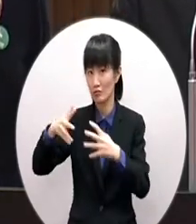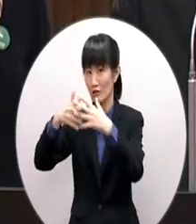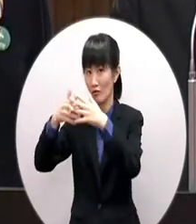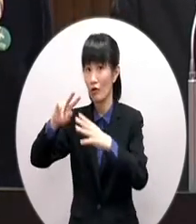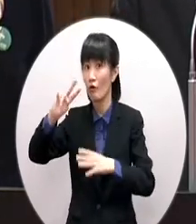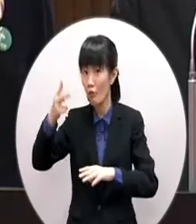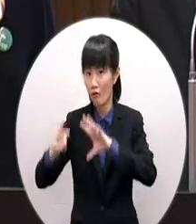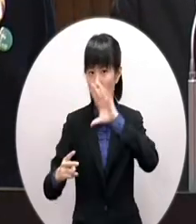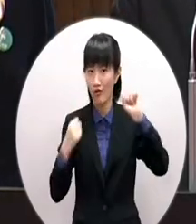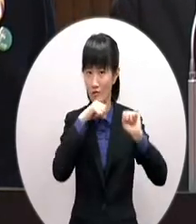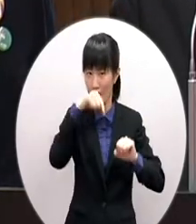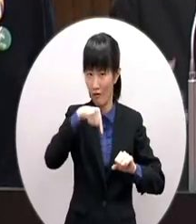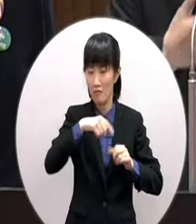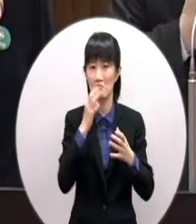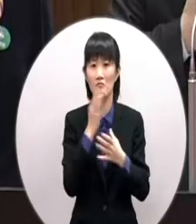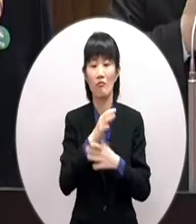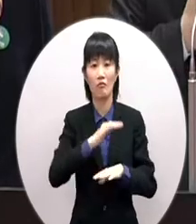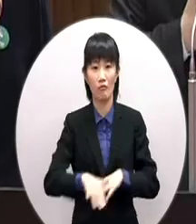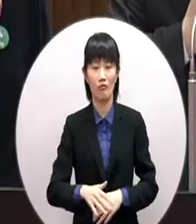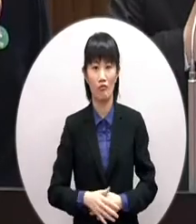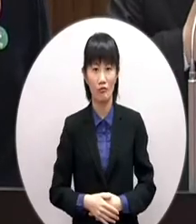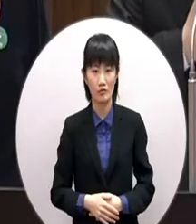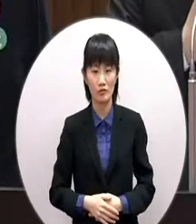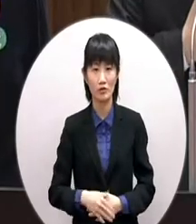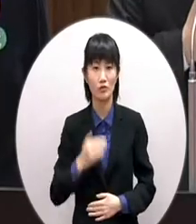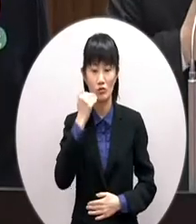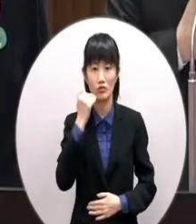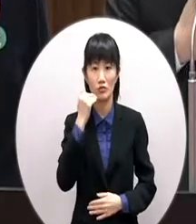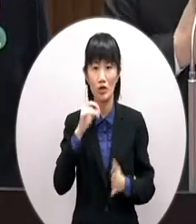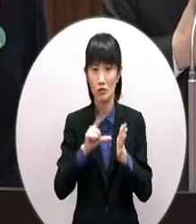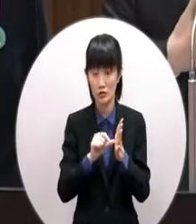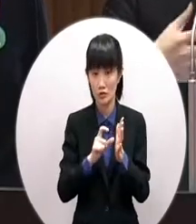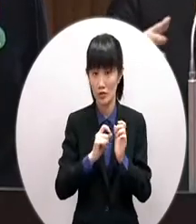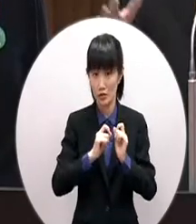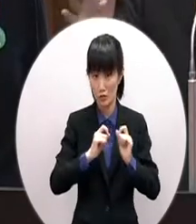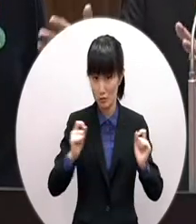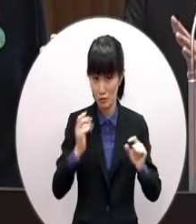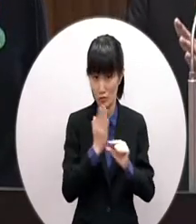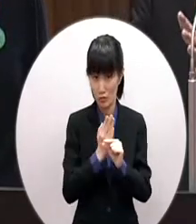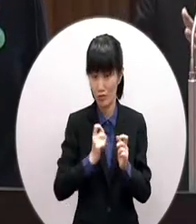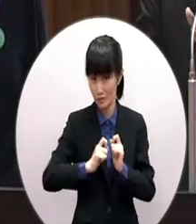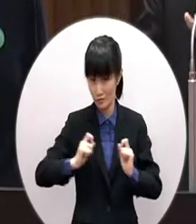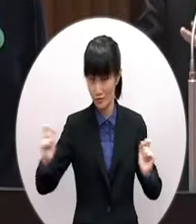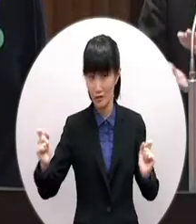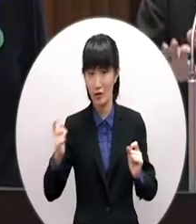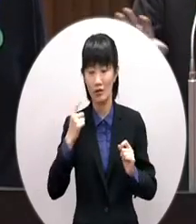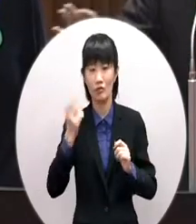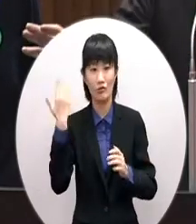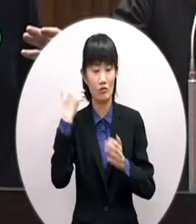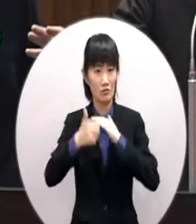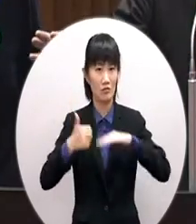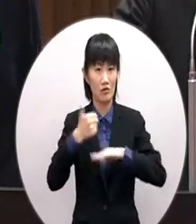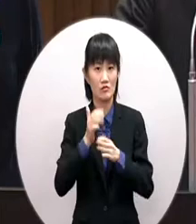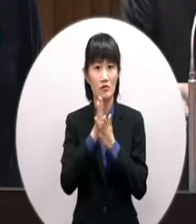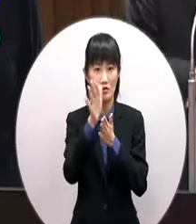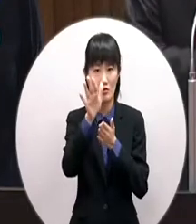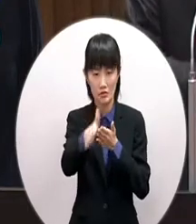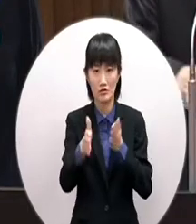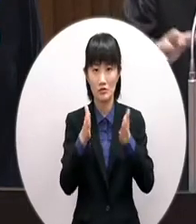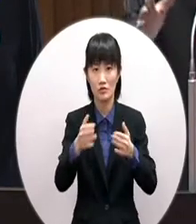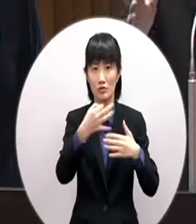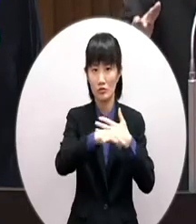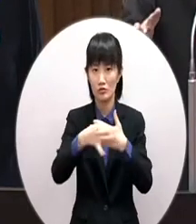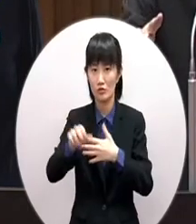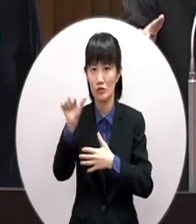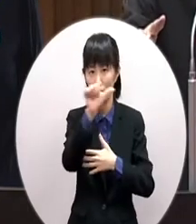台湾来。 对， 这个都是他们的选择。那台湾就中长期而言的话，就是我们一开始我上任之后解决五缺嘛，那经